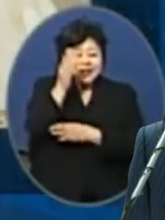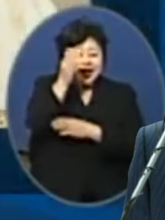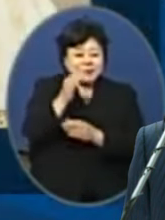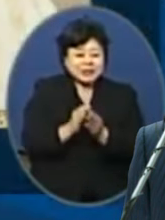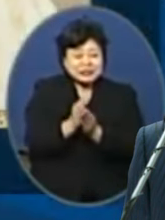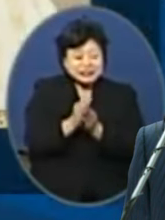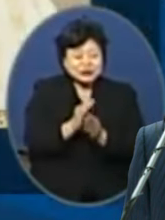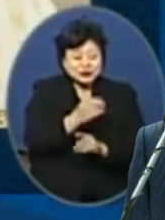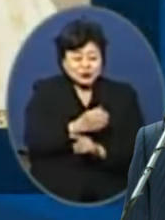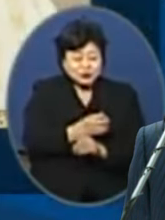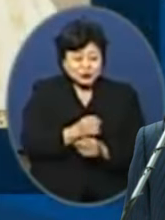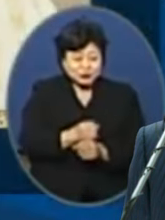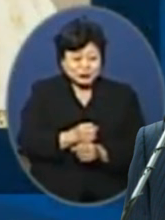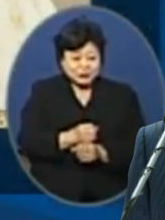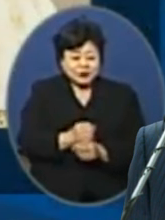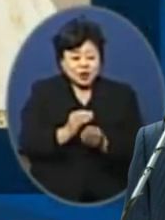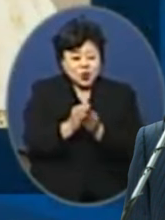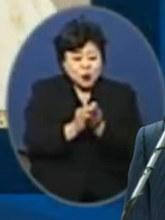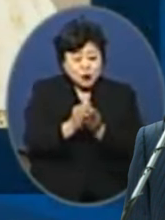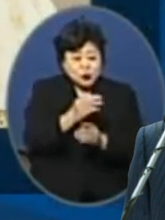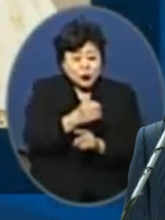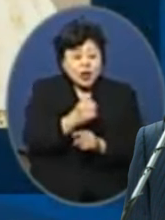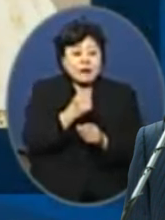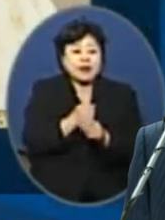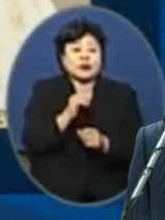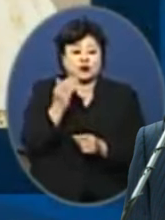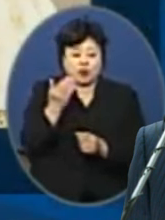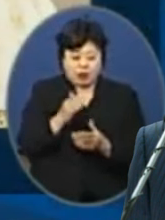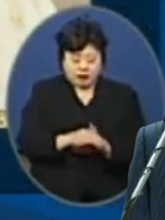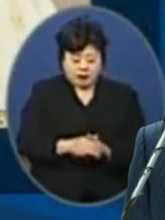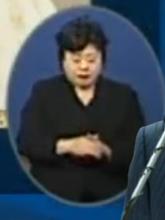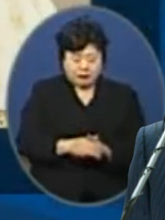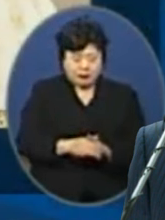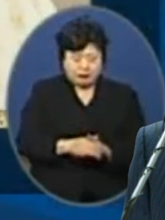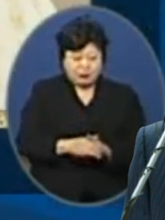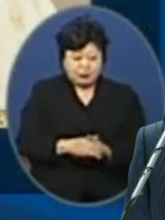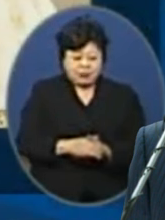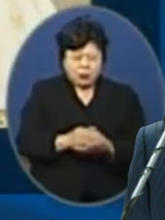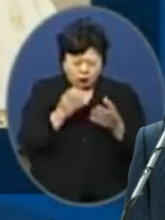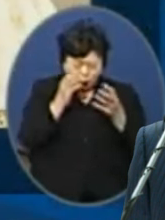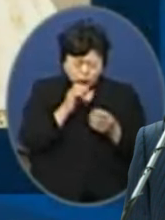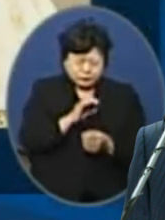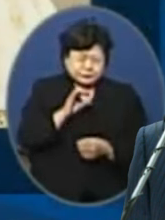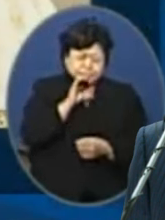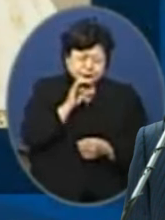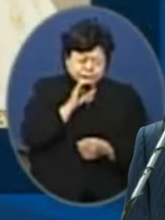되어서 진주 족의 새 밑에 저렇게 되어서 나를 바라보는